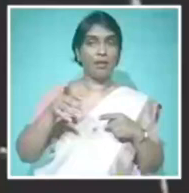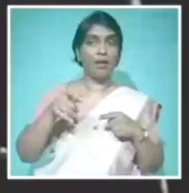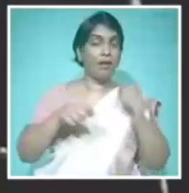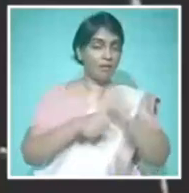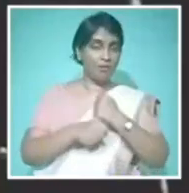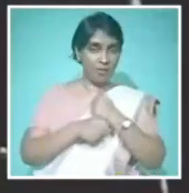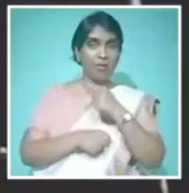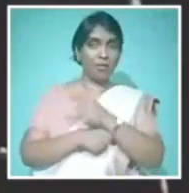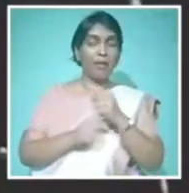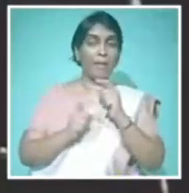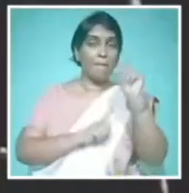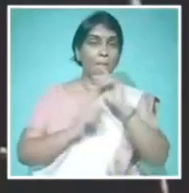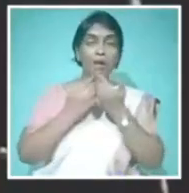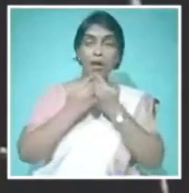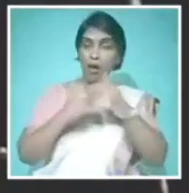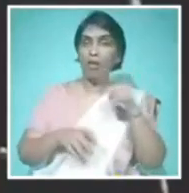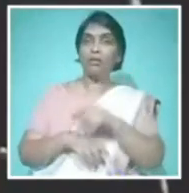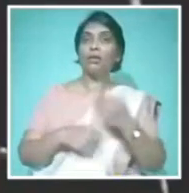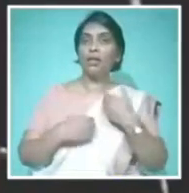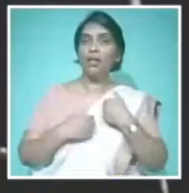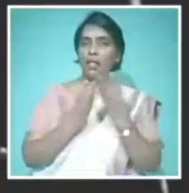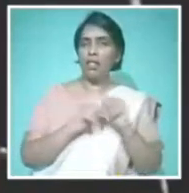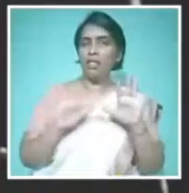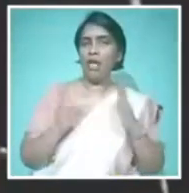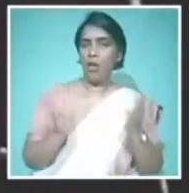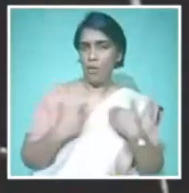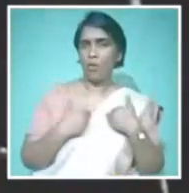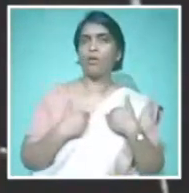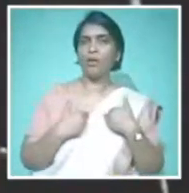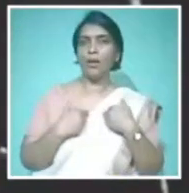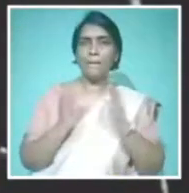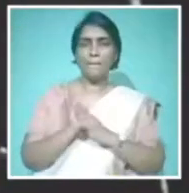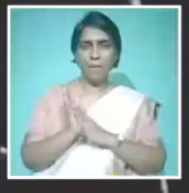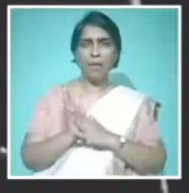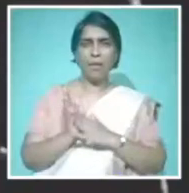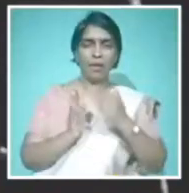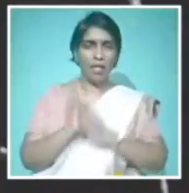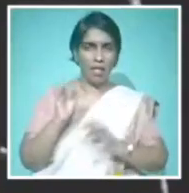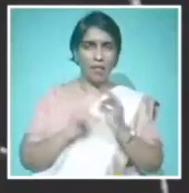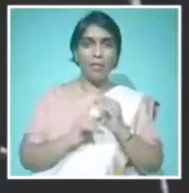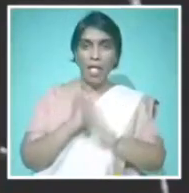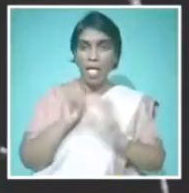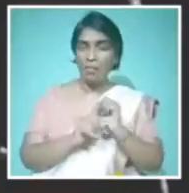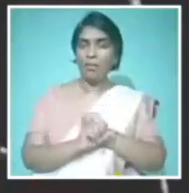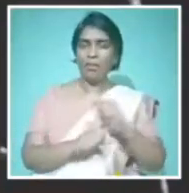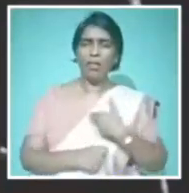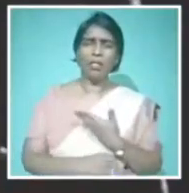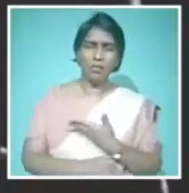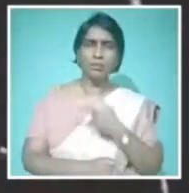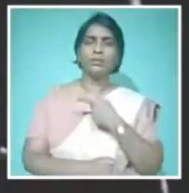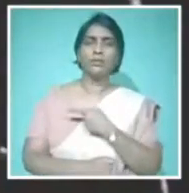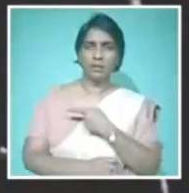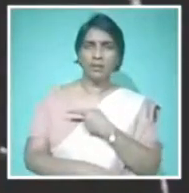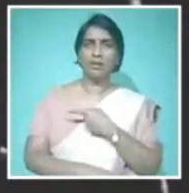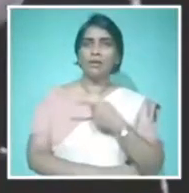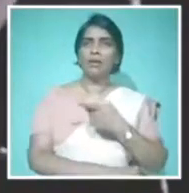andu, visparal me tu visro harin ne, apit awa dahaya iorn, itu mindan ame tu mat, me amatika man ne, kalakir lain ne,